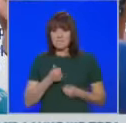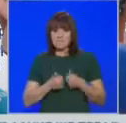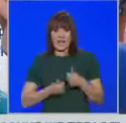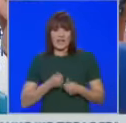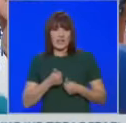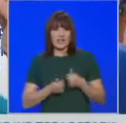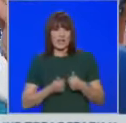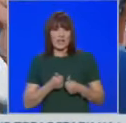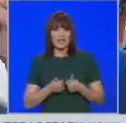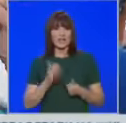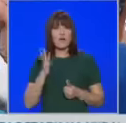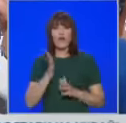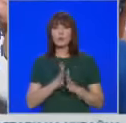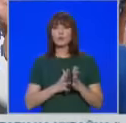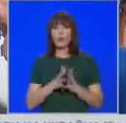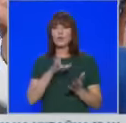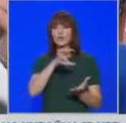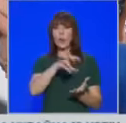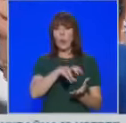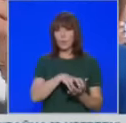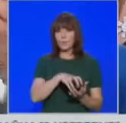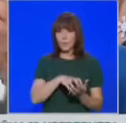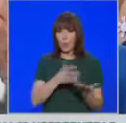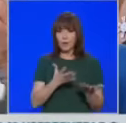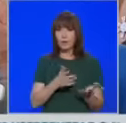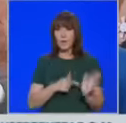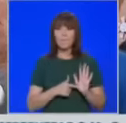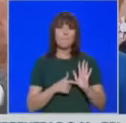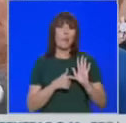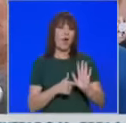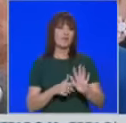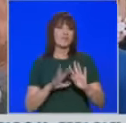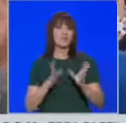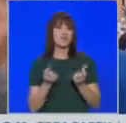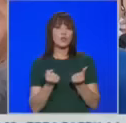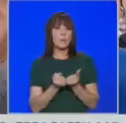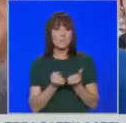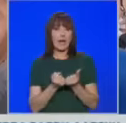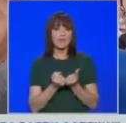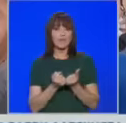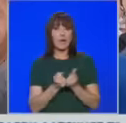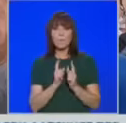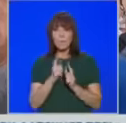като Лудогорец отбор и го показва и на последните матчи в Европа и в първенството, че